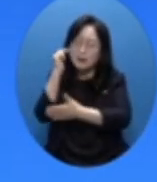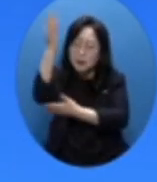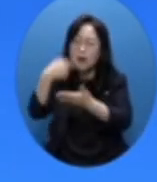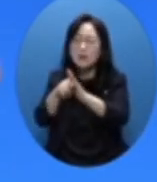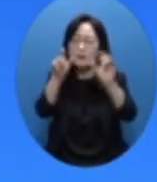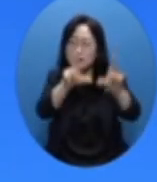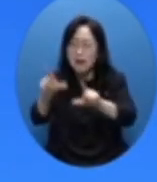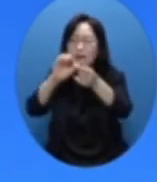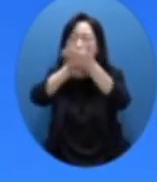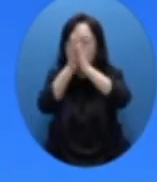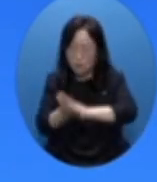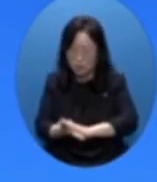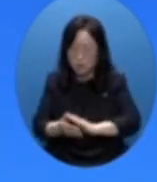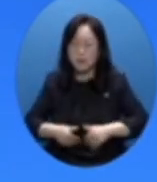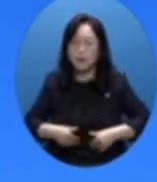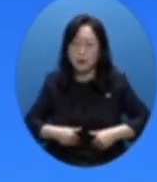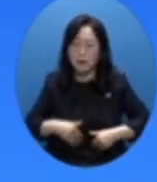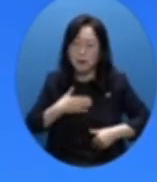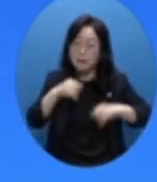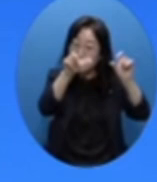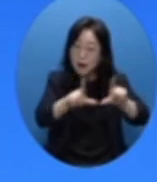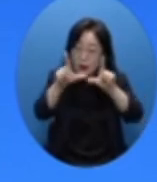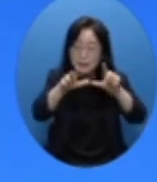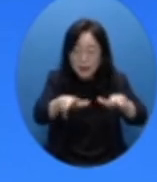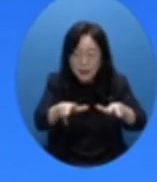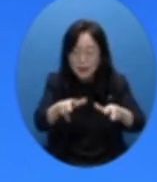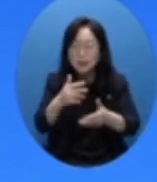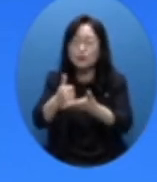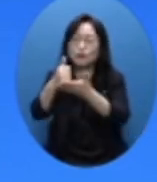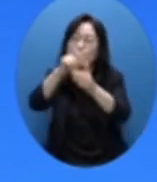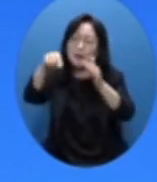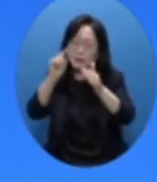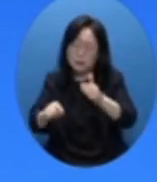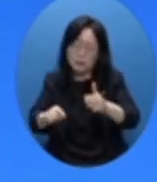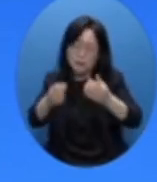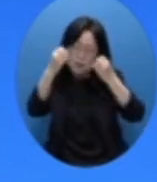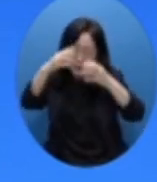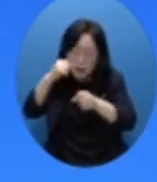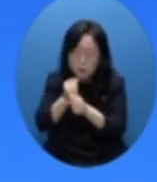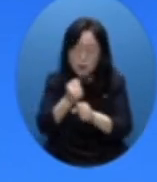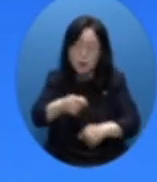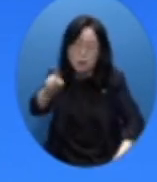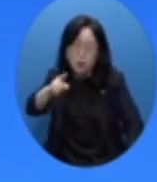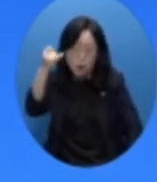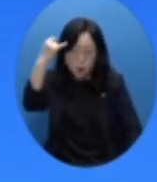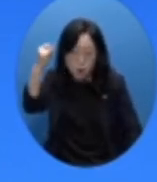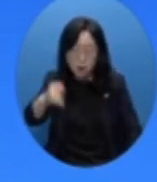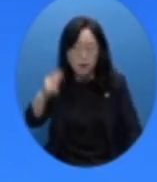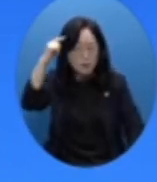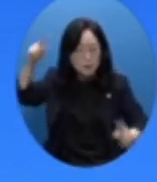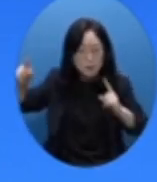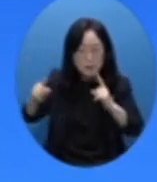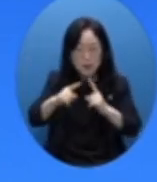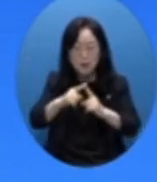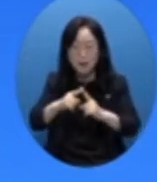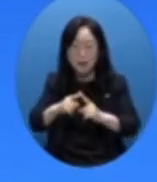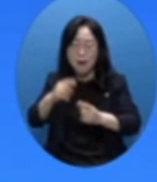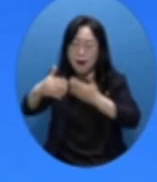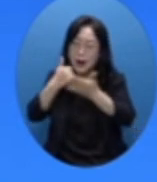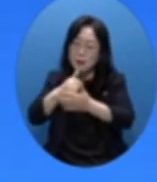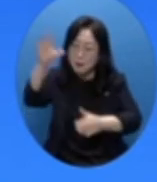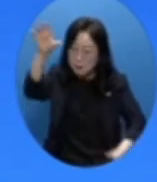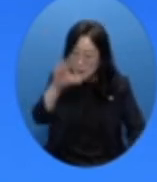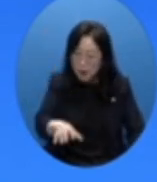바뀌어야 되는 것입니다 내 삶이 이제는 쥐만 에서 창조적이고 생산적이고 굉장히 거 사람의 위대한 역사 지는